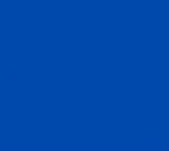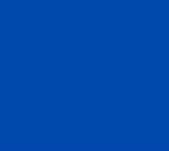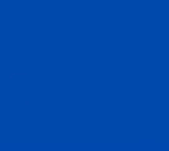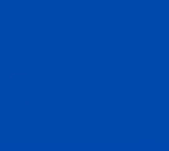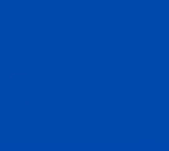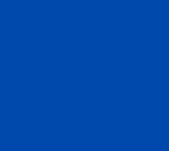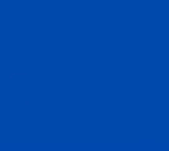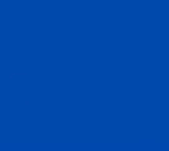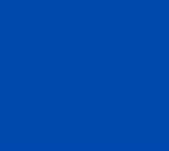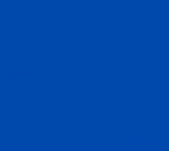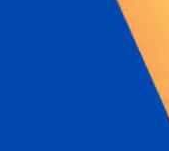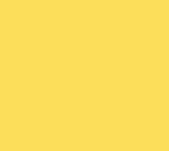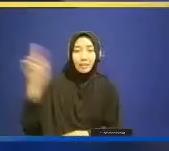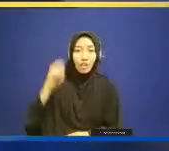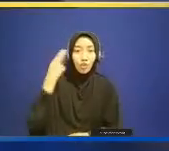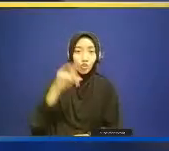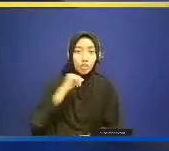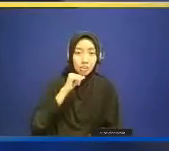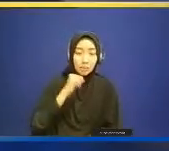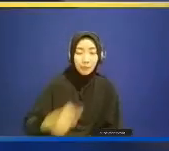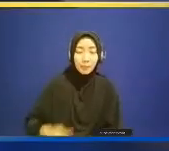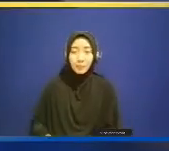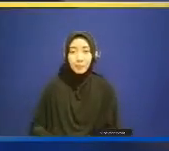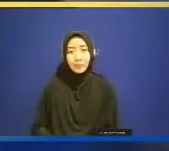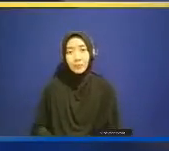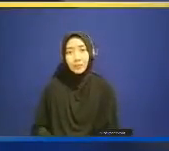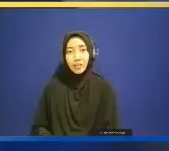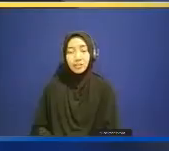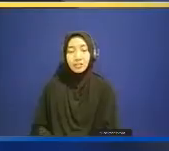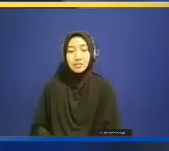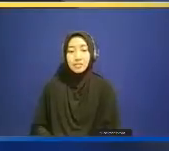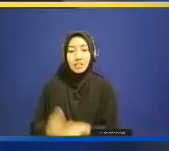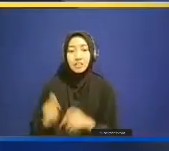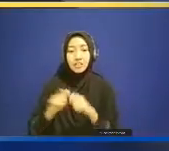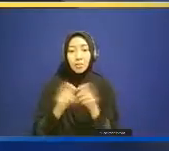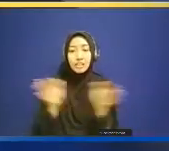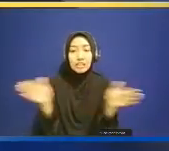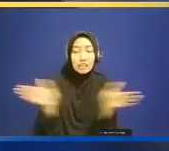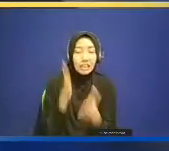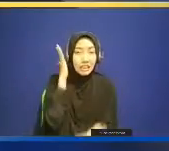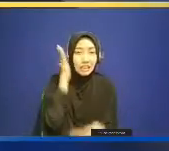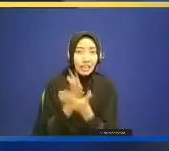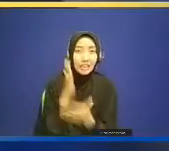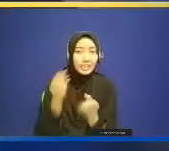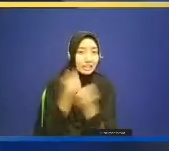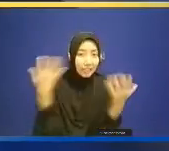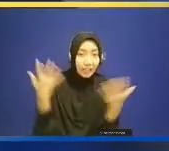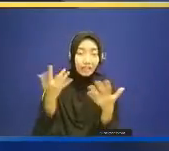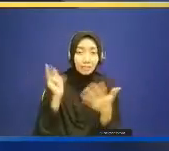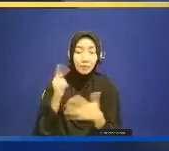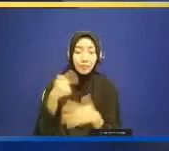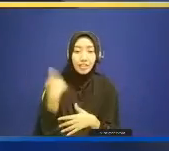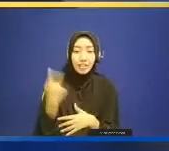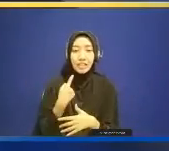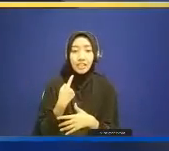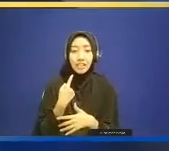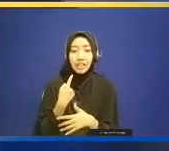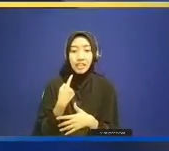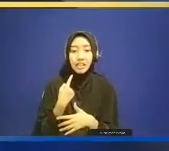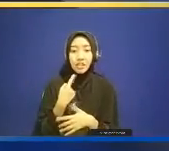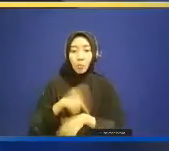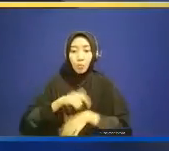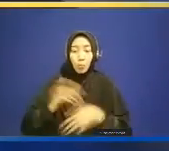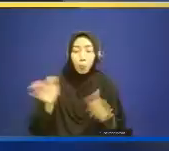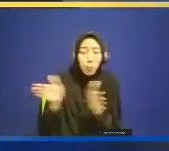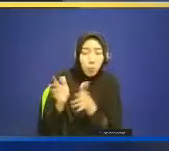dan juga pertanyaannya untuk siapa dibuat singkat tegas dan jelas gitu karena kita kan padat sekali